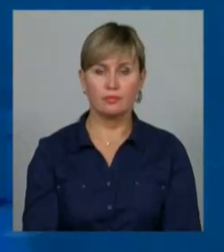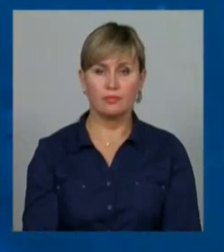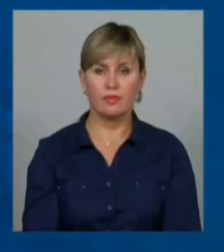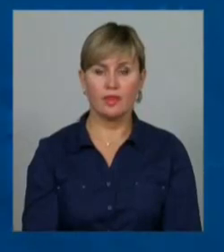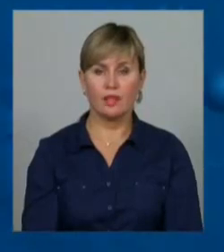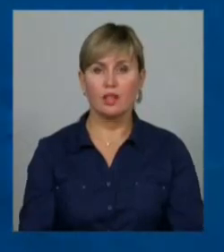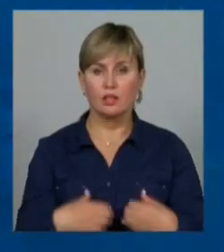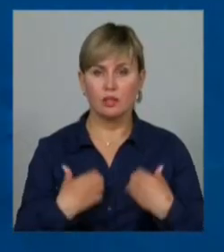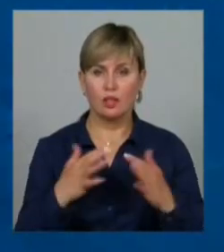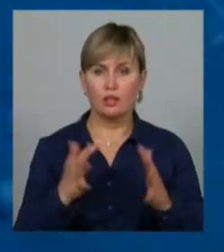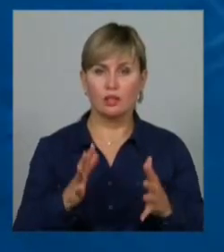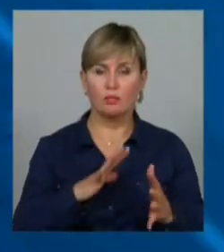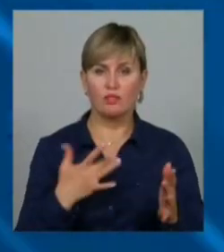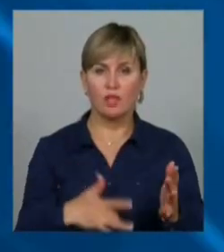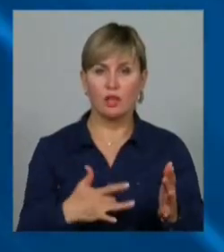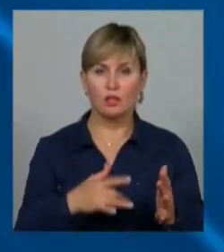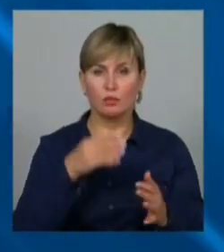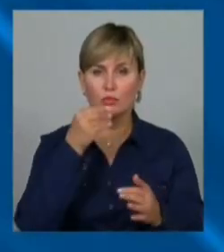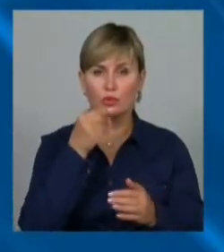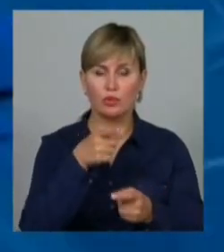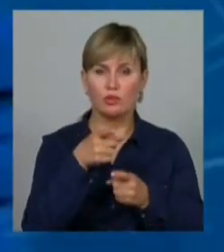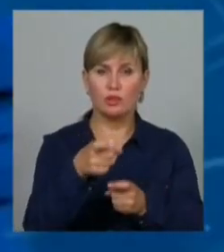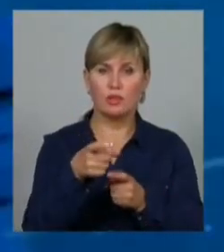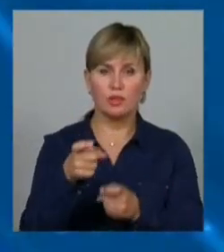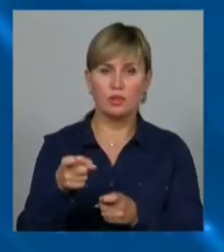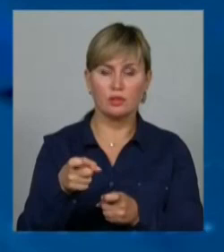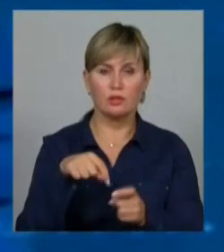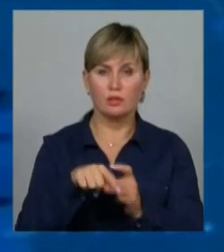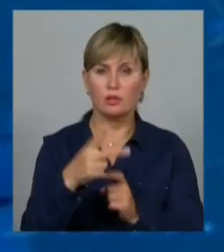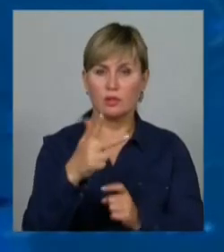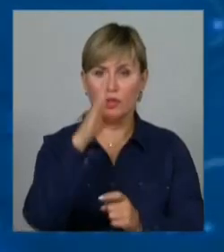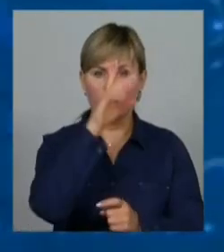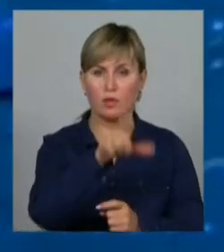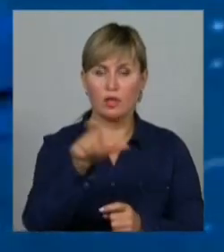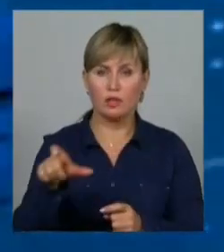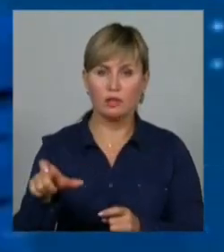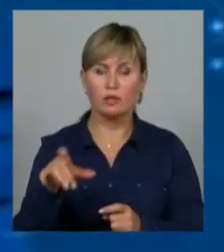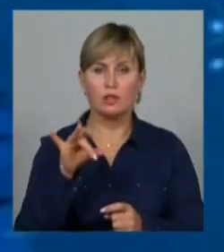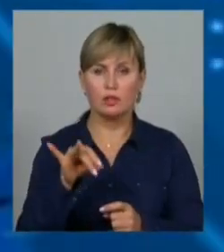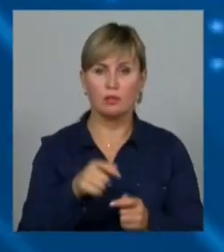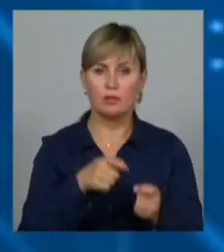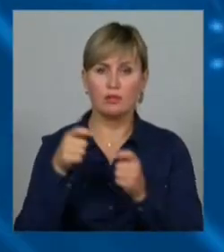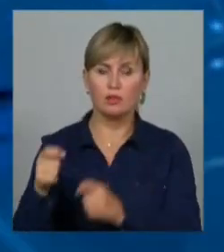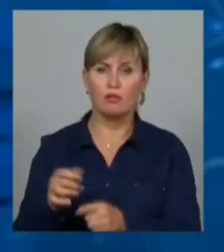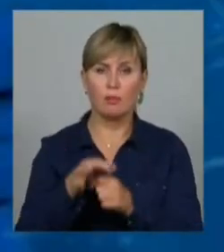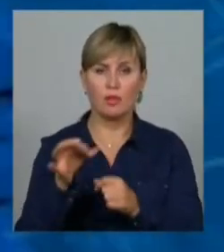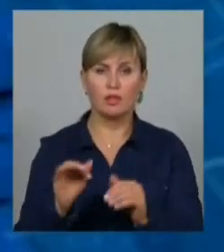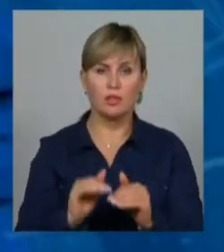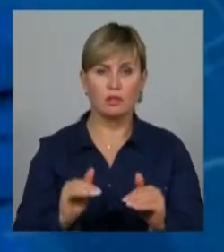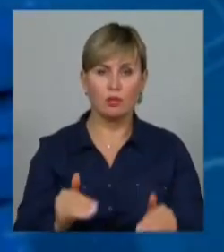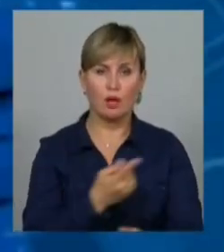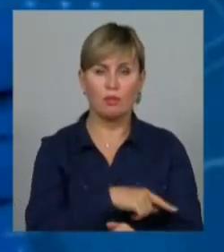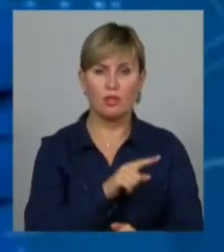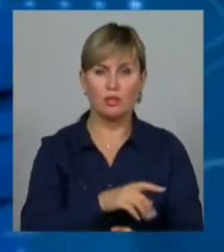Жуткое происшествие произошло в Таразе. Мужчина выстрелил из дробовика в трех подростков. Их доставили в областную детскую больницу с